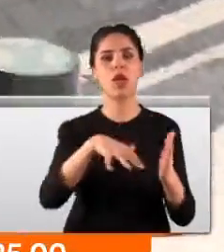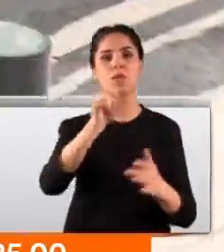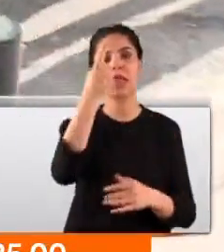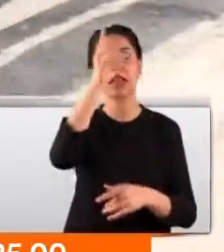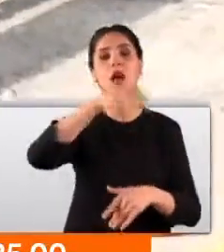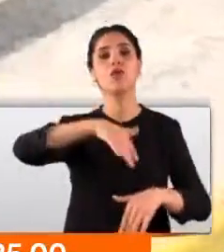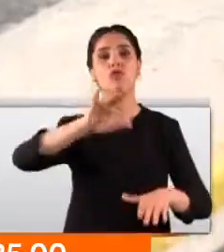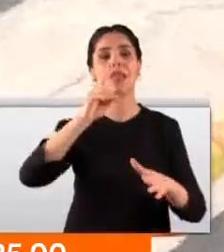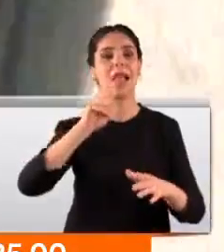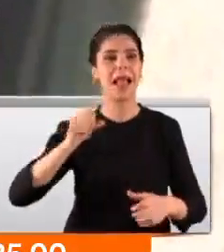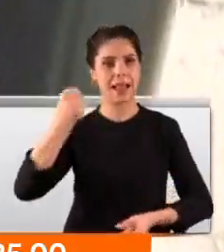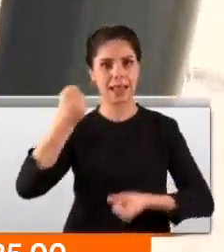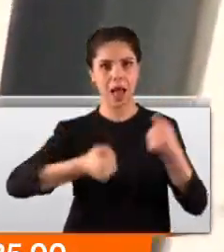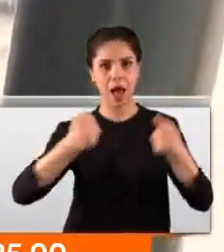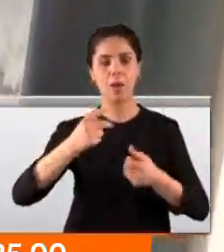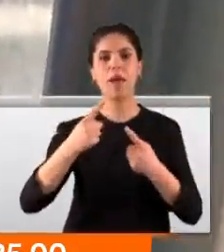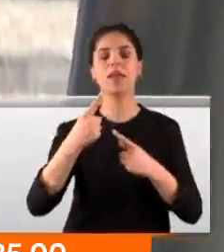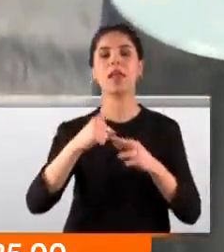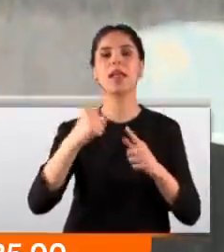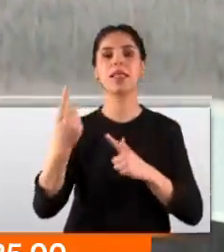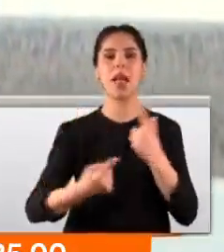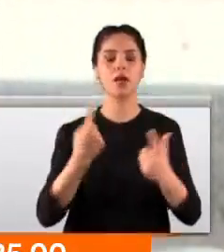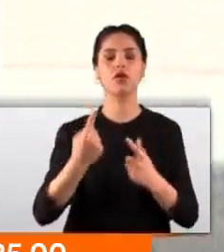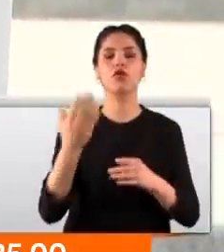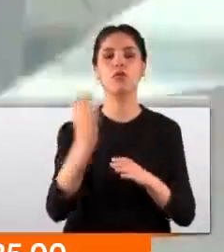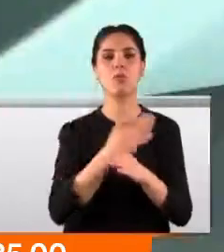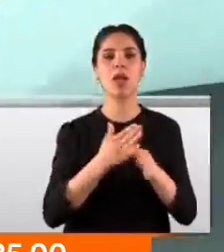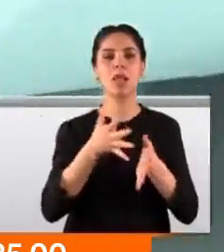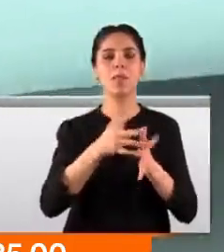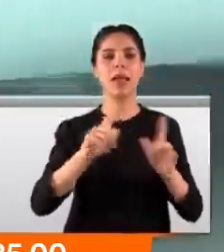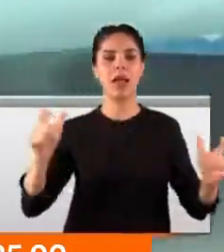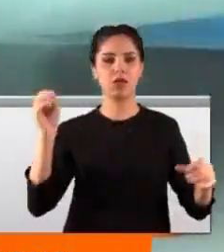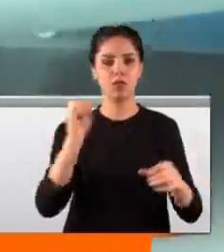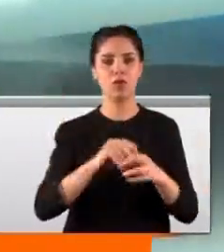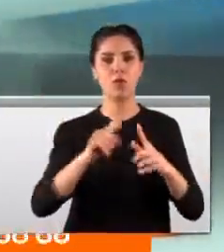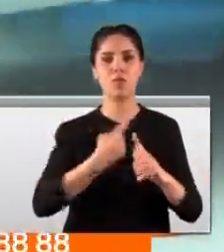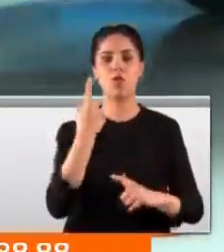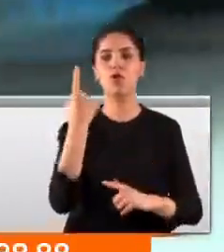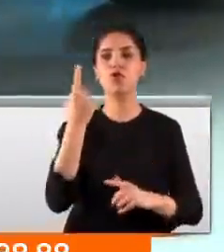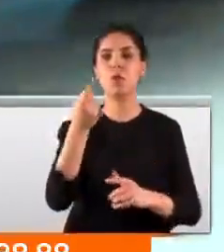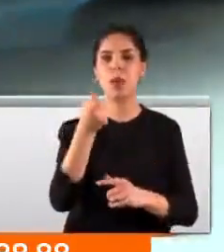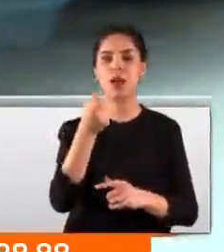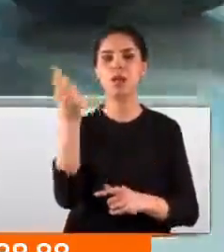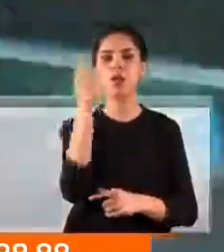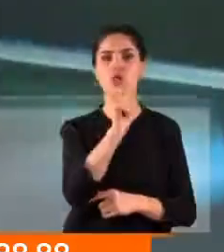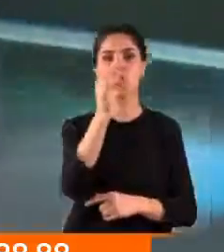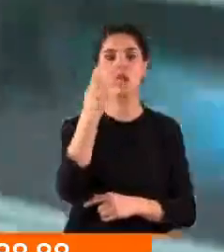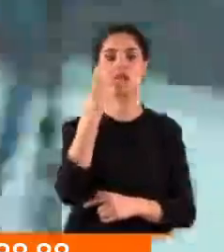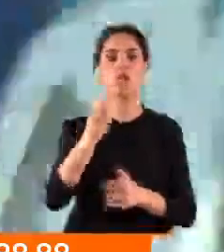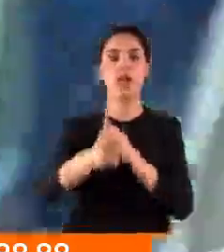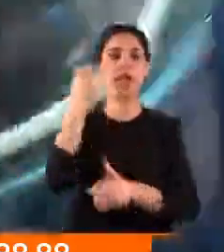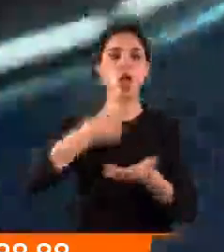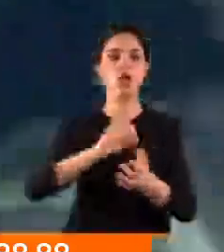değil. Elektrikli otomobillerin ve teknolojik ürünlerin geliştirilmesi için de proje bedelinin %60'ı kadar geri ödemesiz